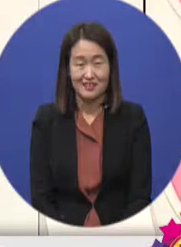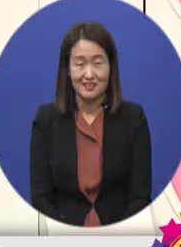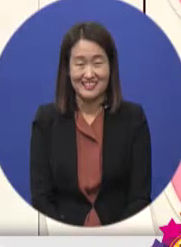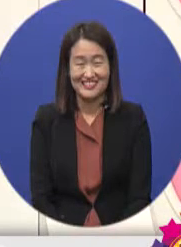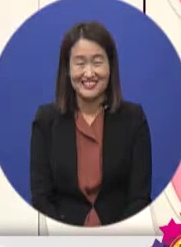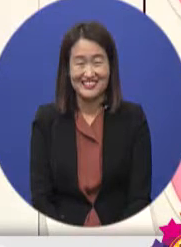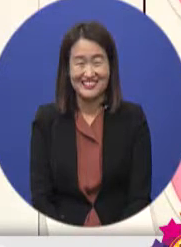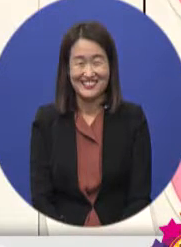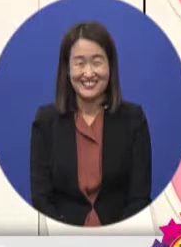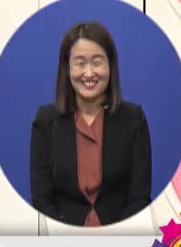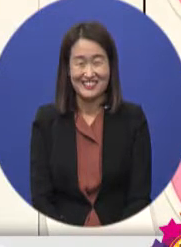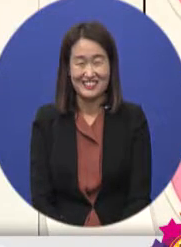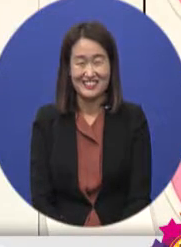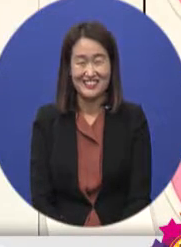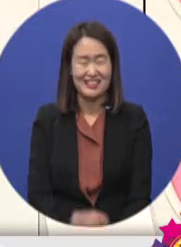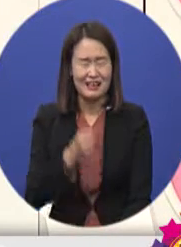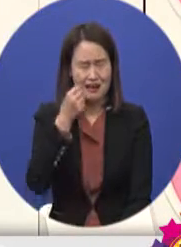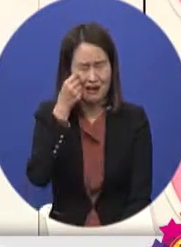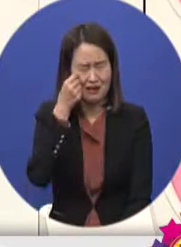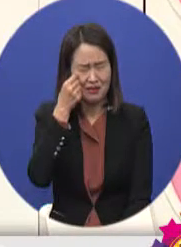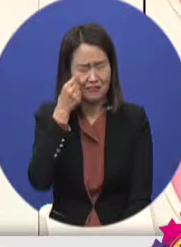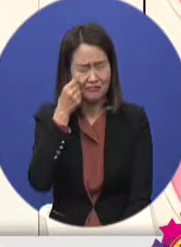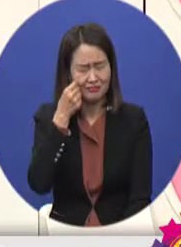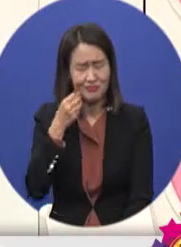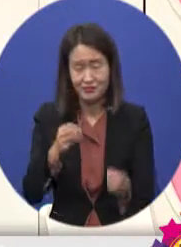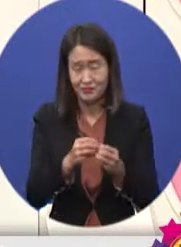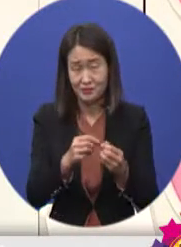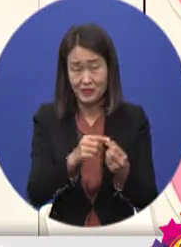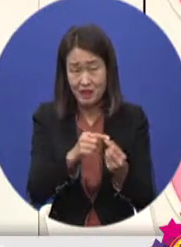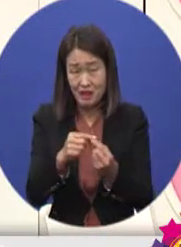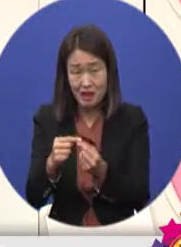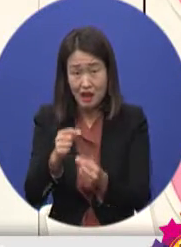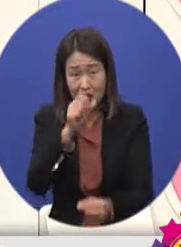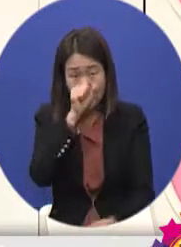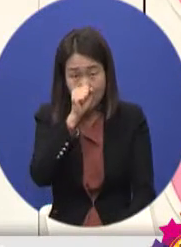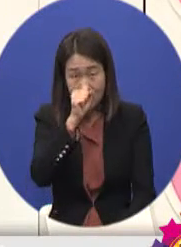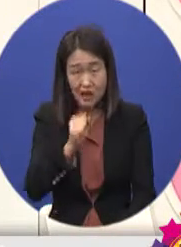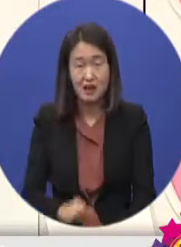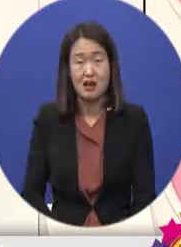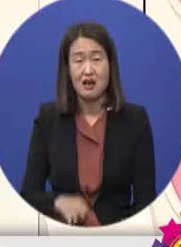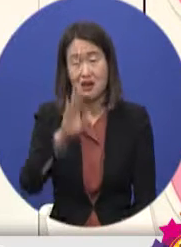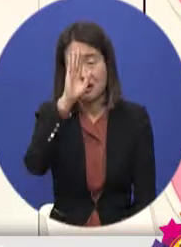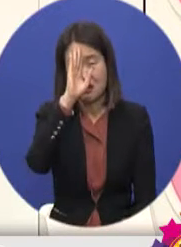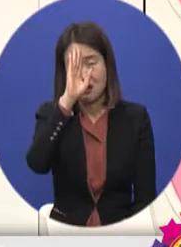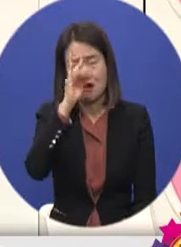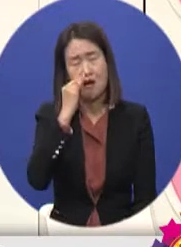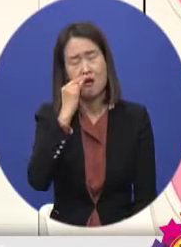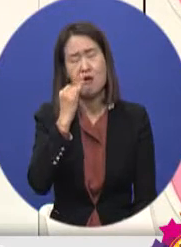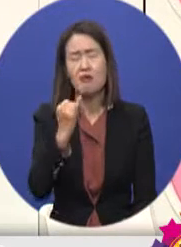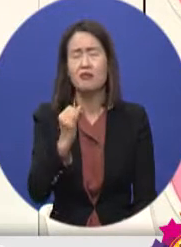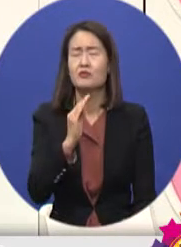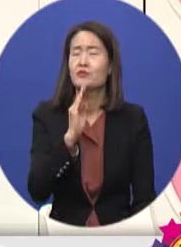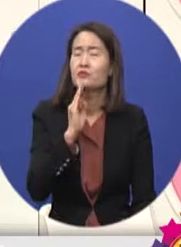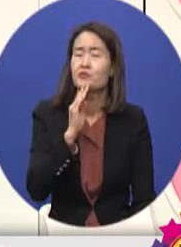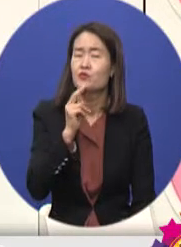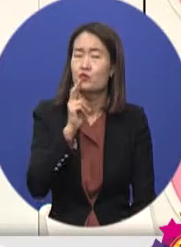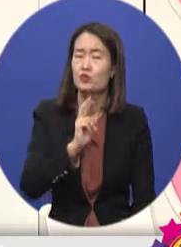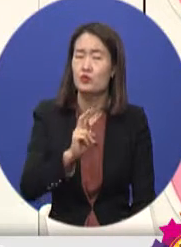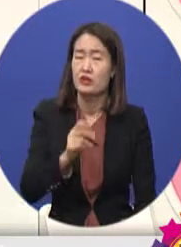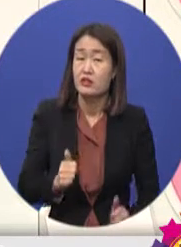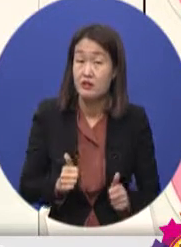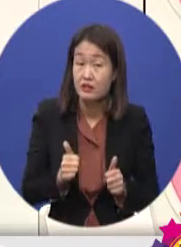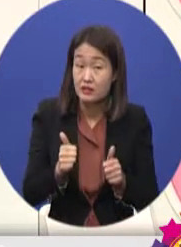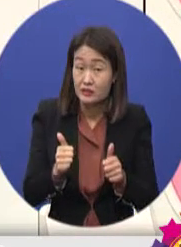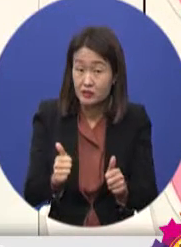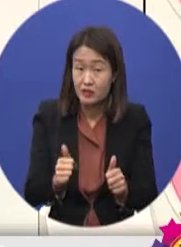아유, 저 울었네요. 너무 가사도 좋고 아픈 어머니가 이렇게 열심히 노래하고 또